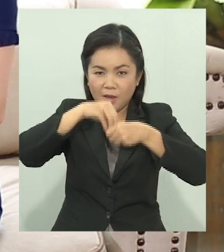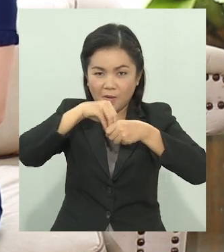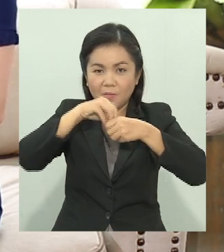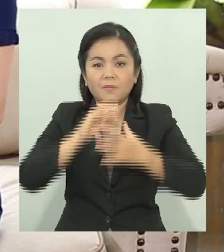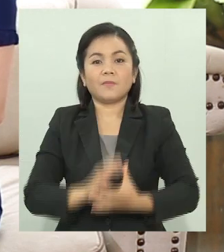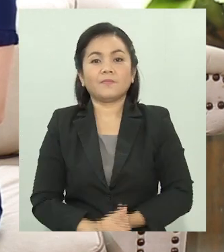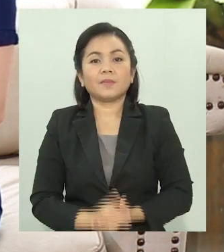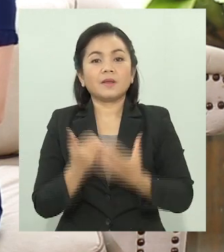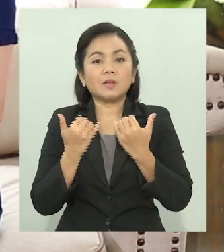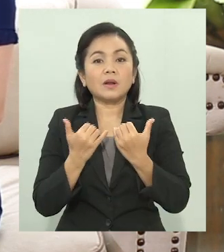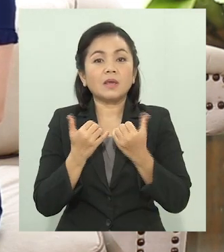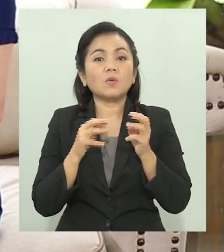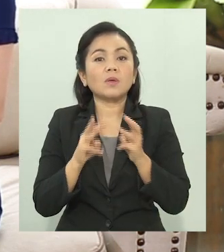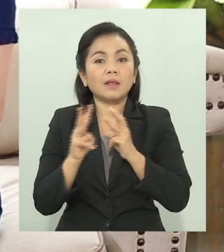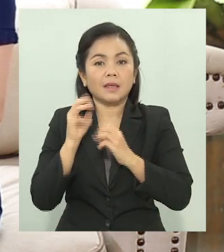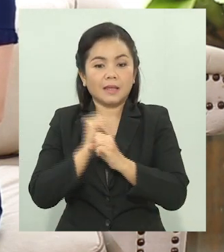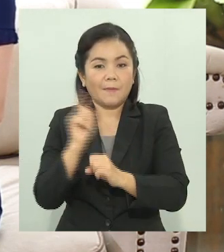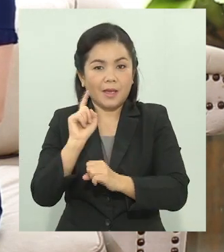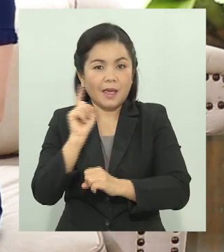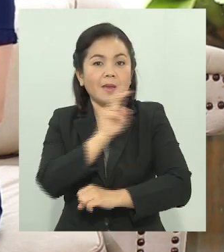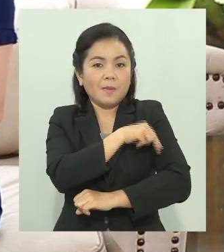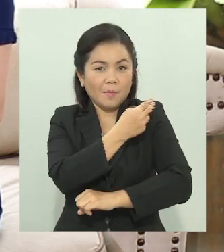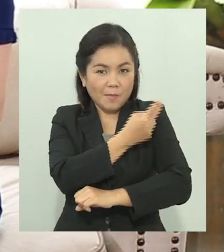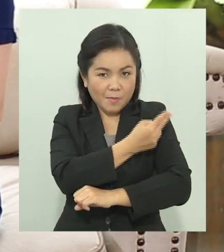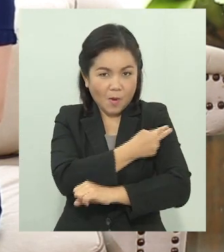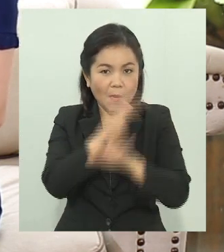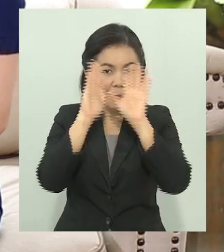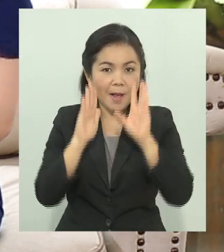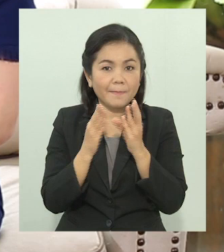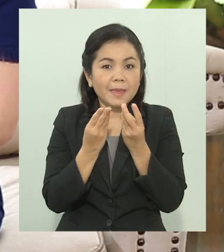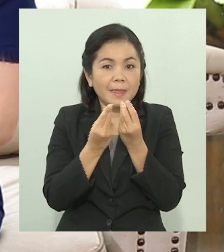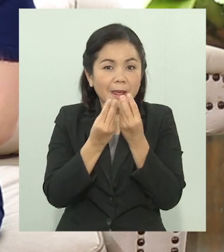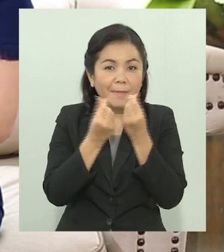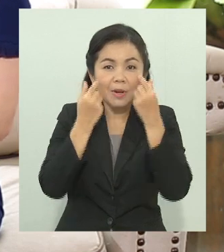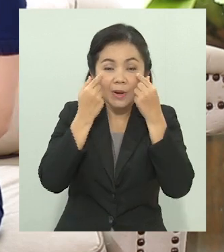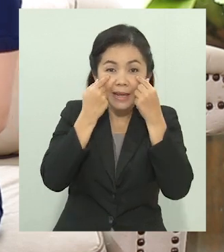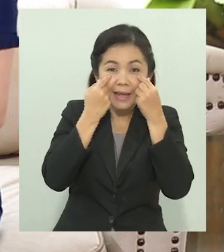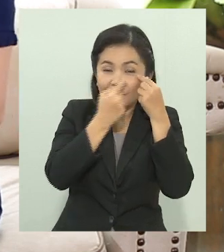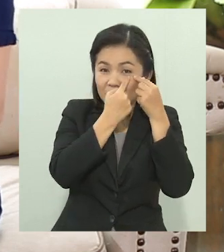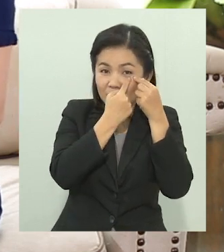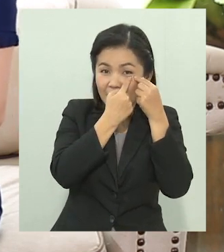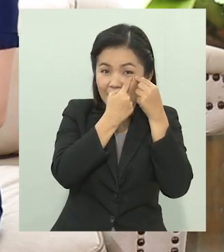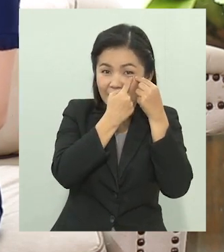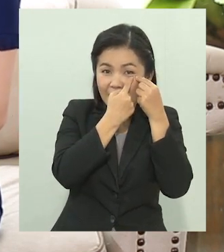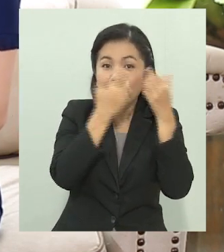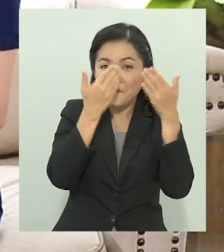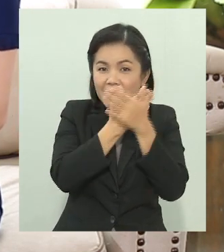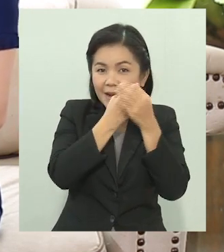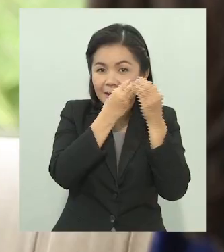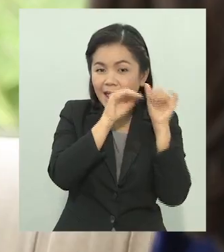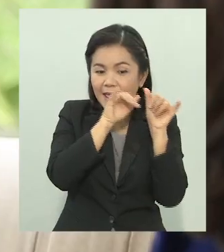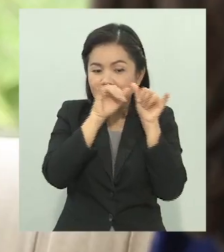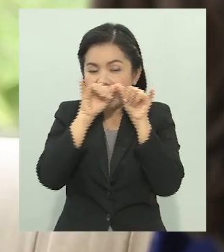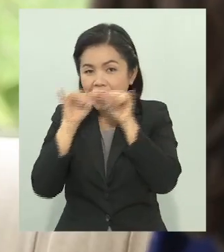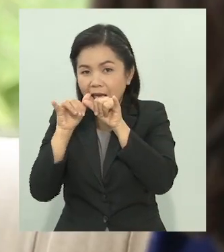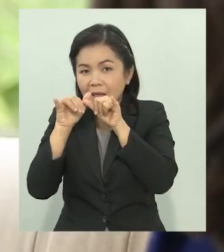บันเนี้ยก็จะเป็นวิธีการในการย้ายตำแหน่งไขมันมากกว่าครับก็คือเอาถุงใต้ตาส่วนเกินเนี้ย